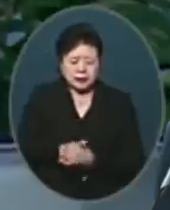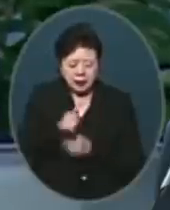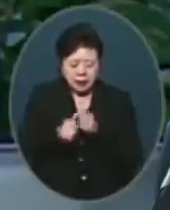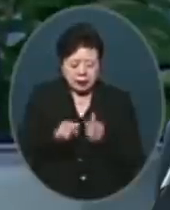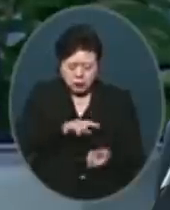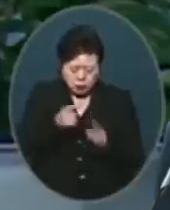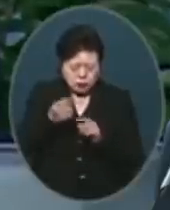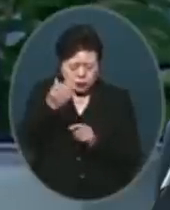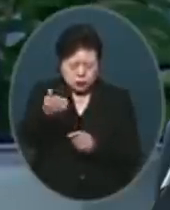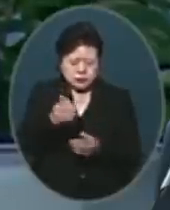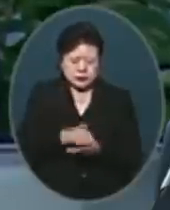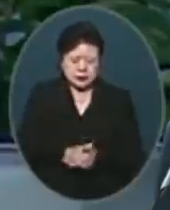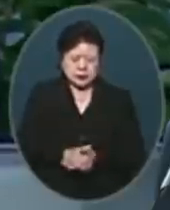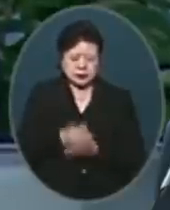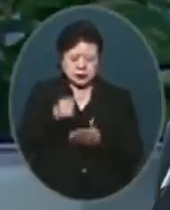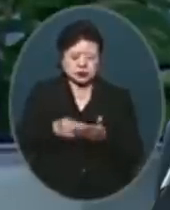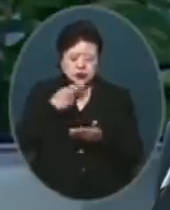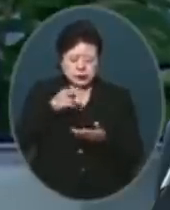하나님께서